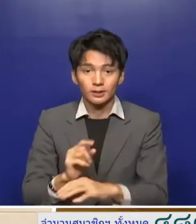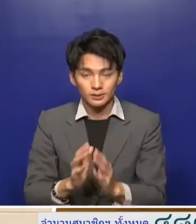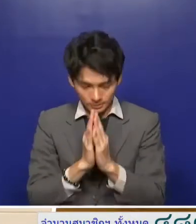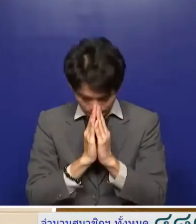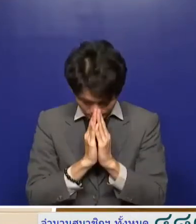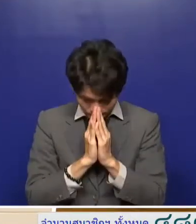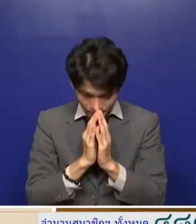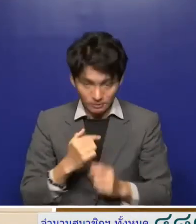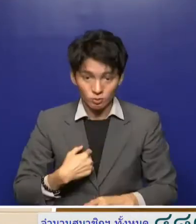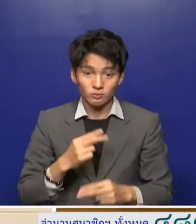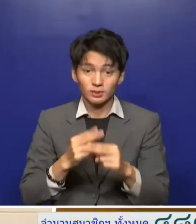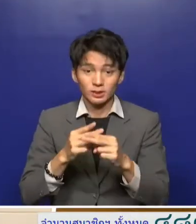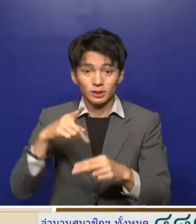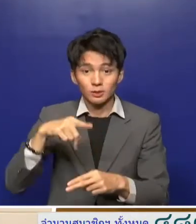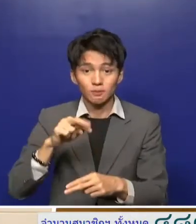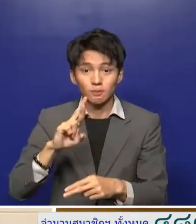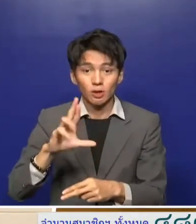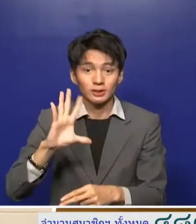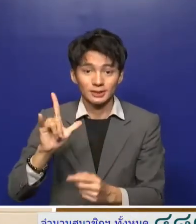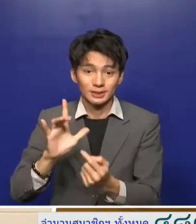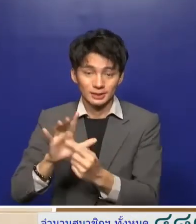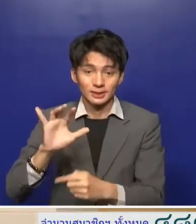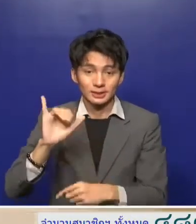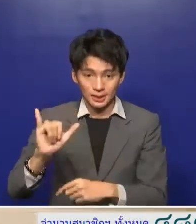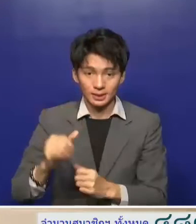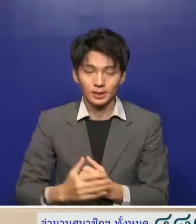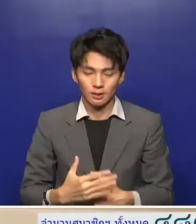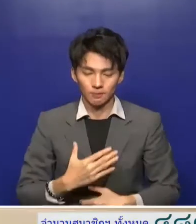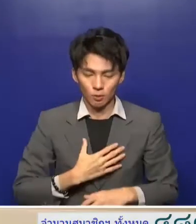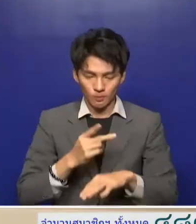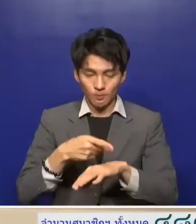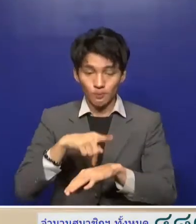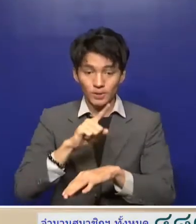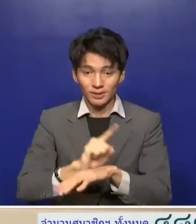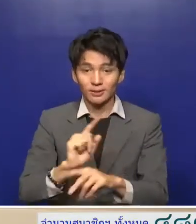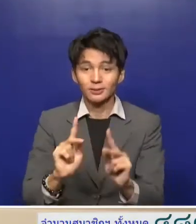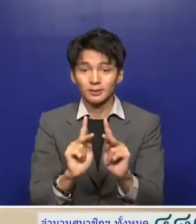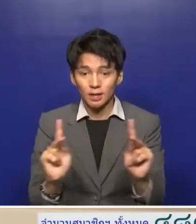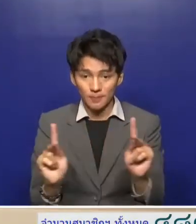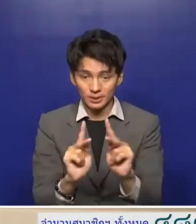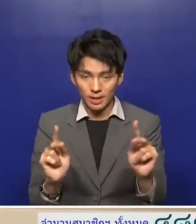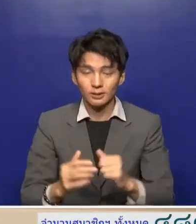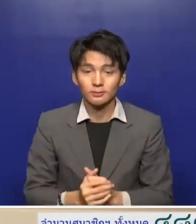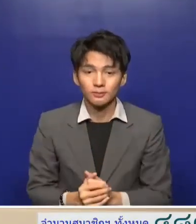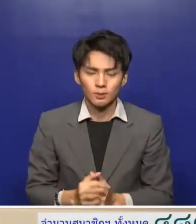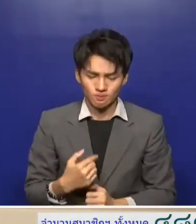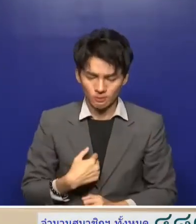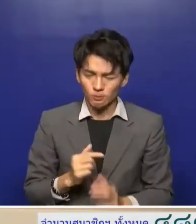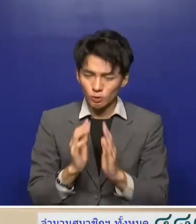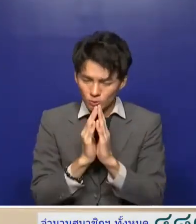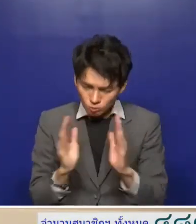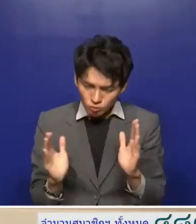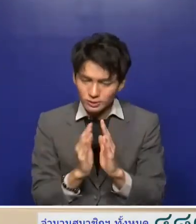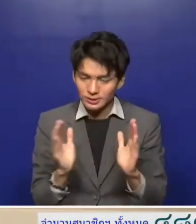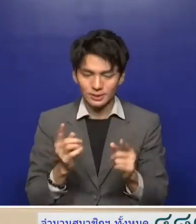มพรชัยตระกูลวรานนท์ในฐานะประธานกรรมธิการต้องขอขอบพระคุณ